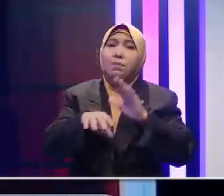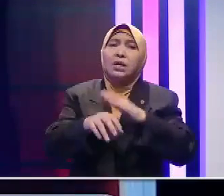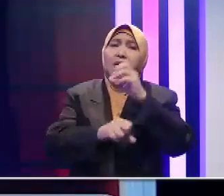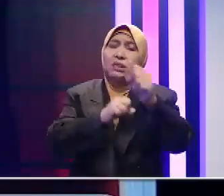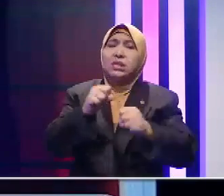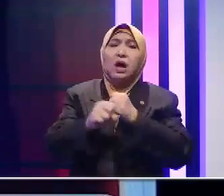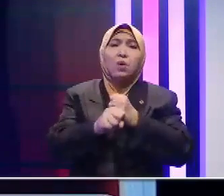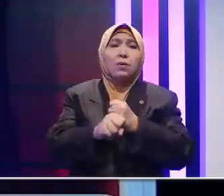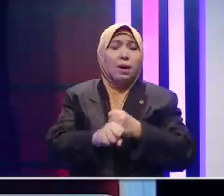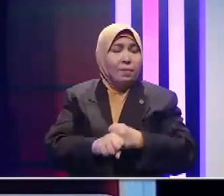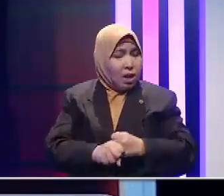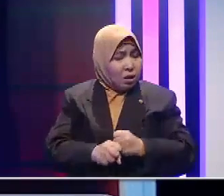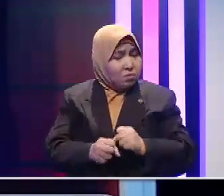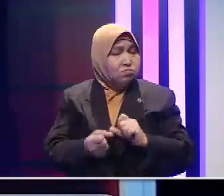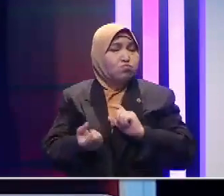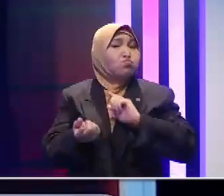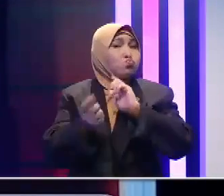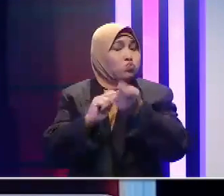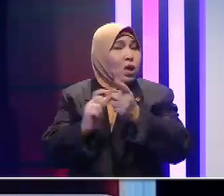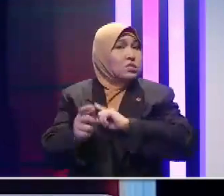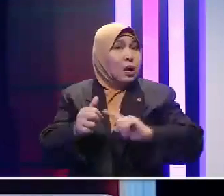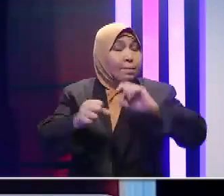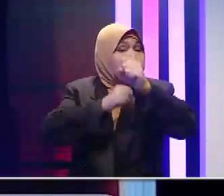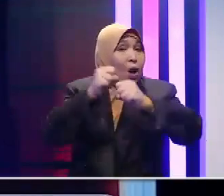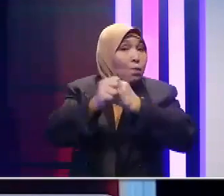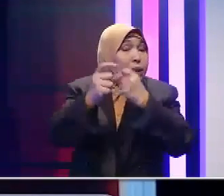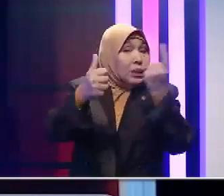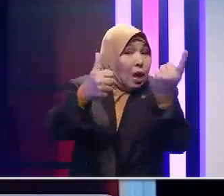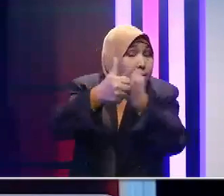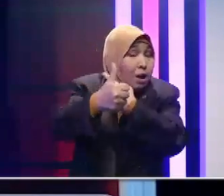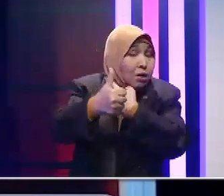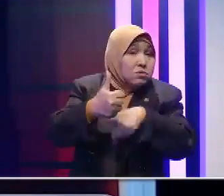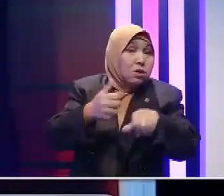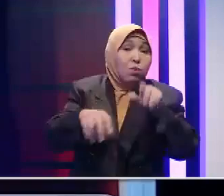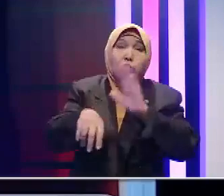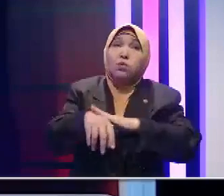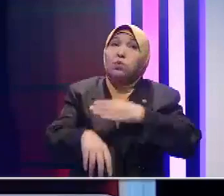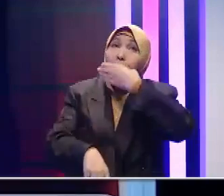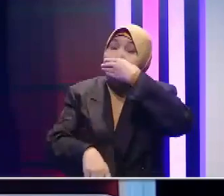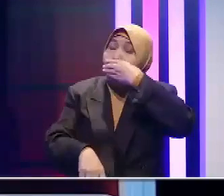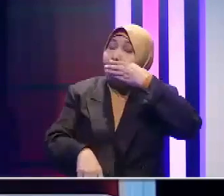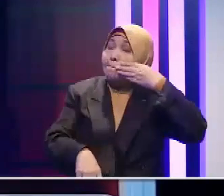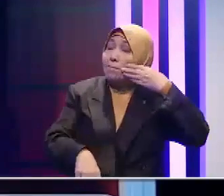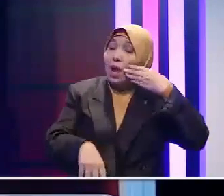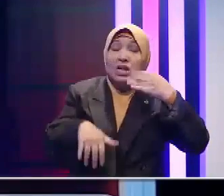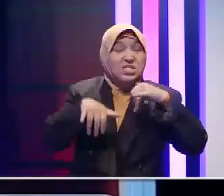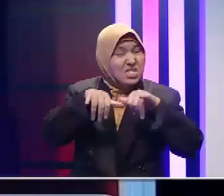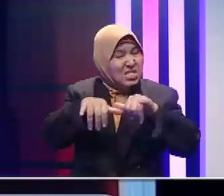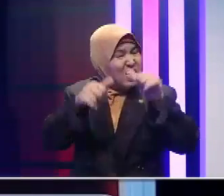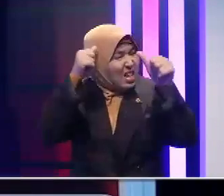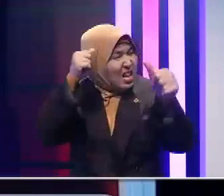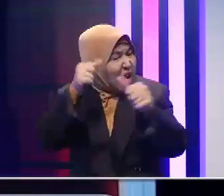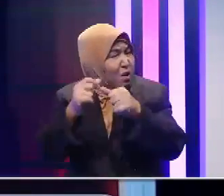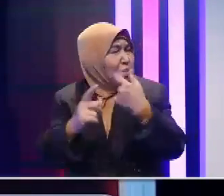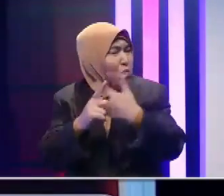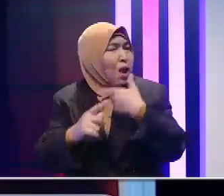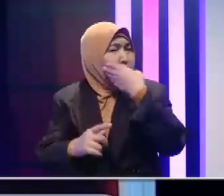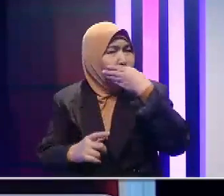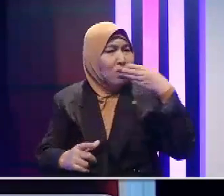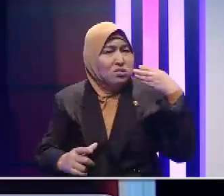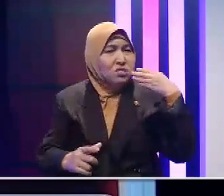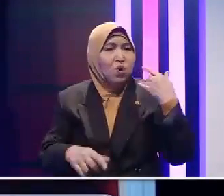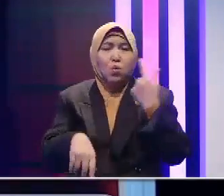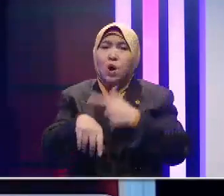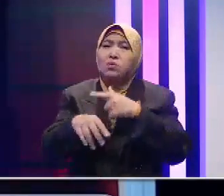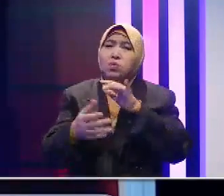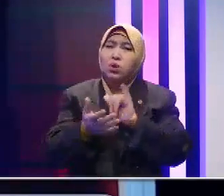pertama pengislaman saya. Itu ketika bulan puasa, tak salah saya. Saya masih ingat bulan puasa. Waktu